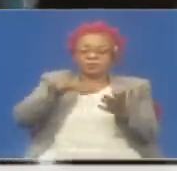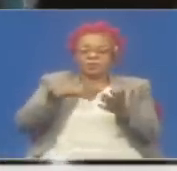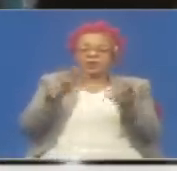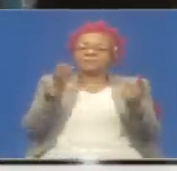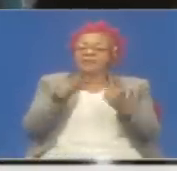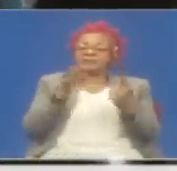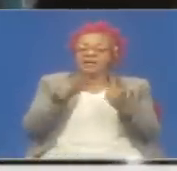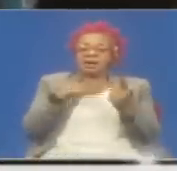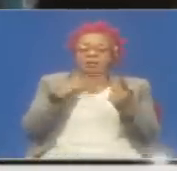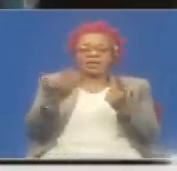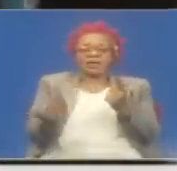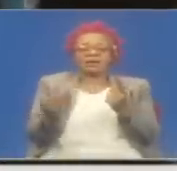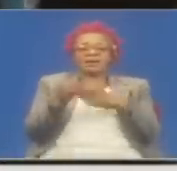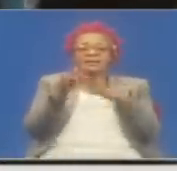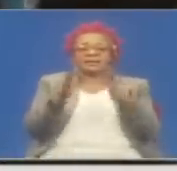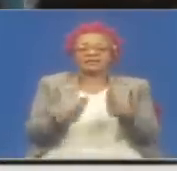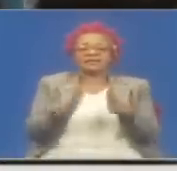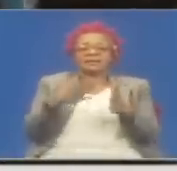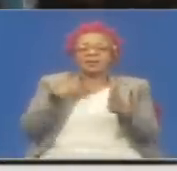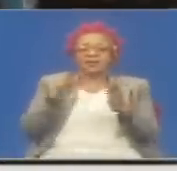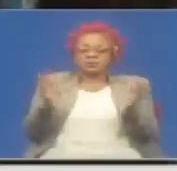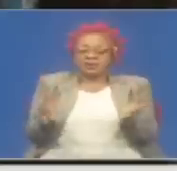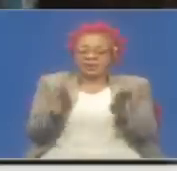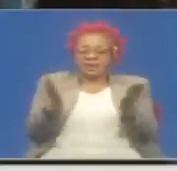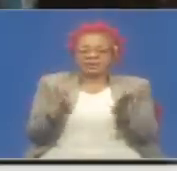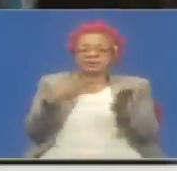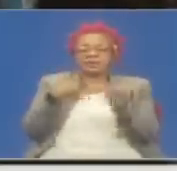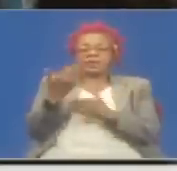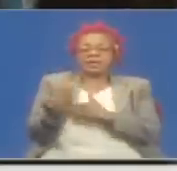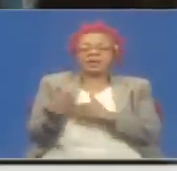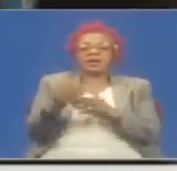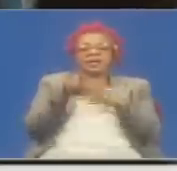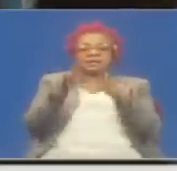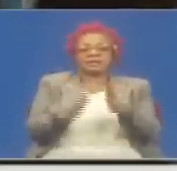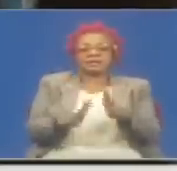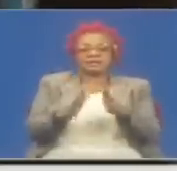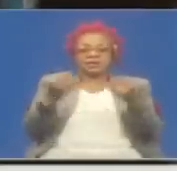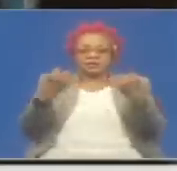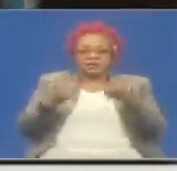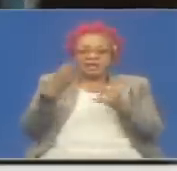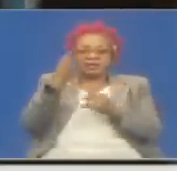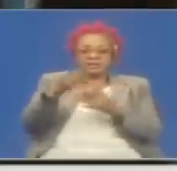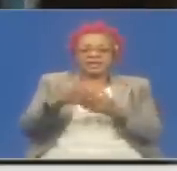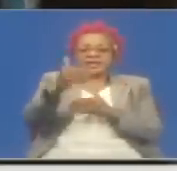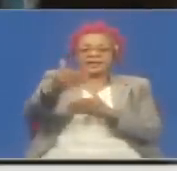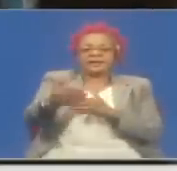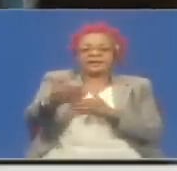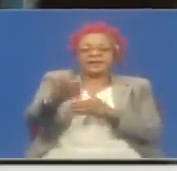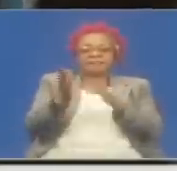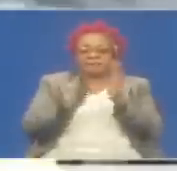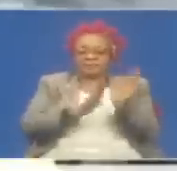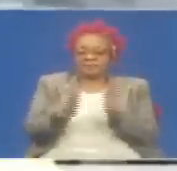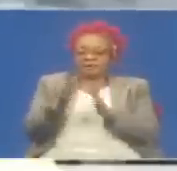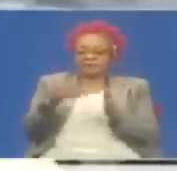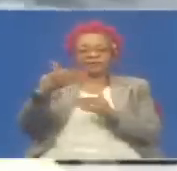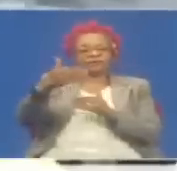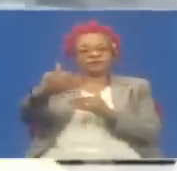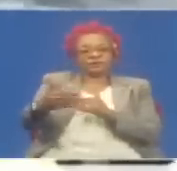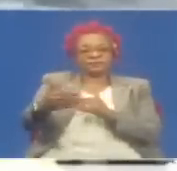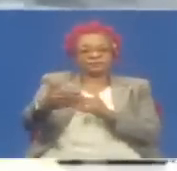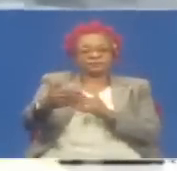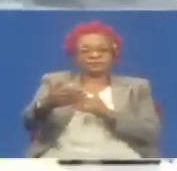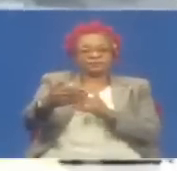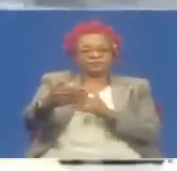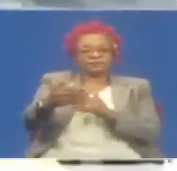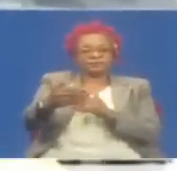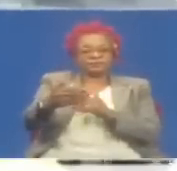young leaders. And I want to encourage our young leaders to look ahead and be prepared for the future. Nyinyi rais wenu ni